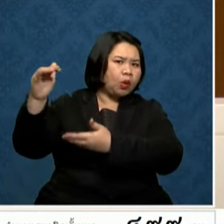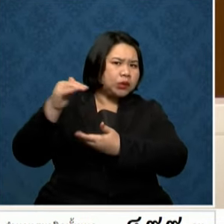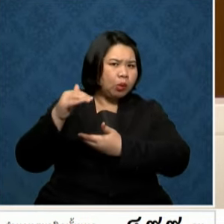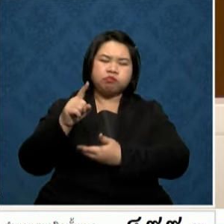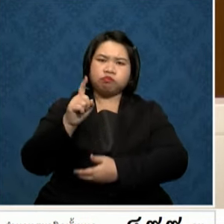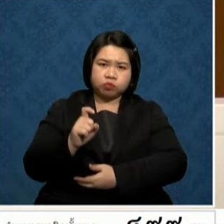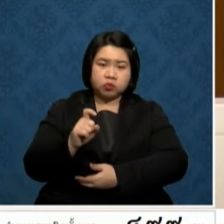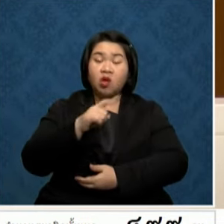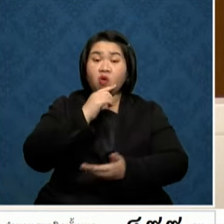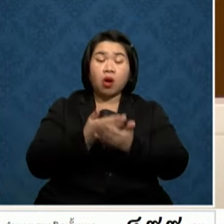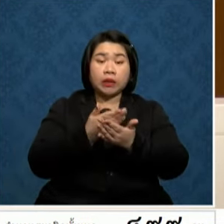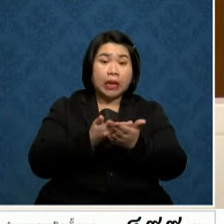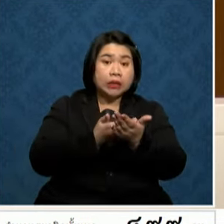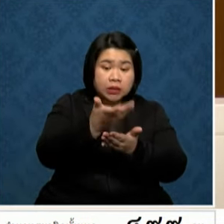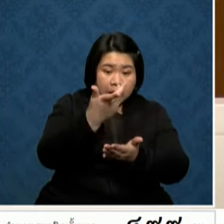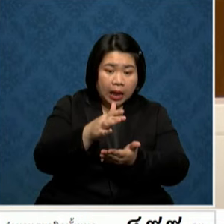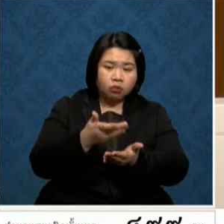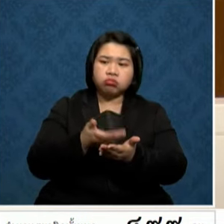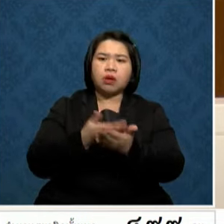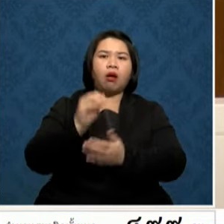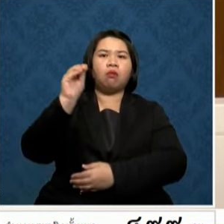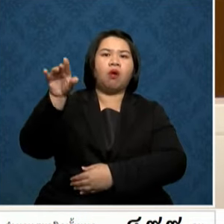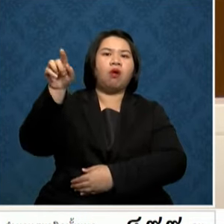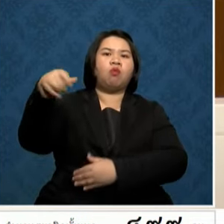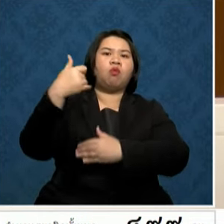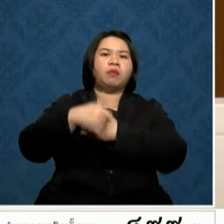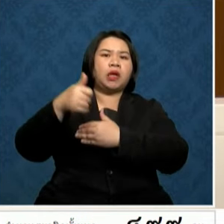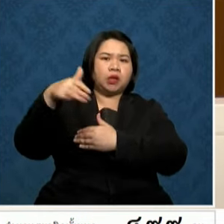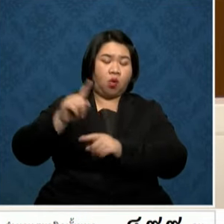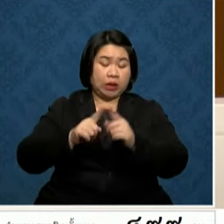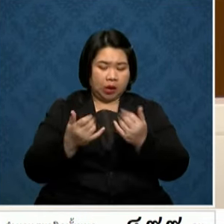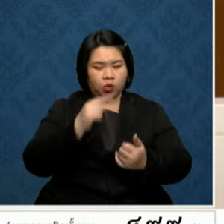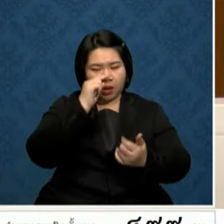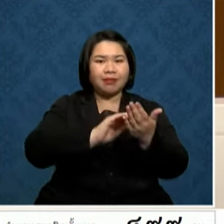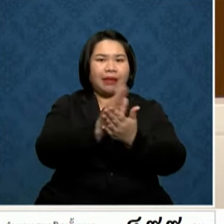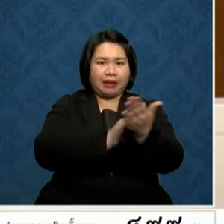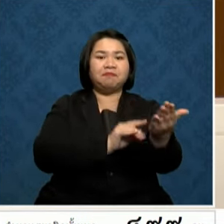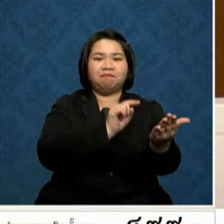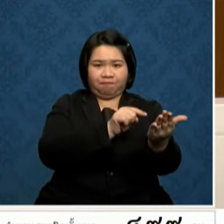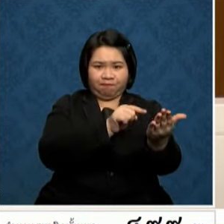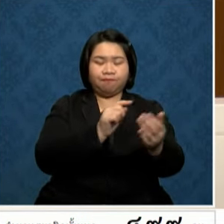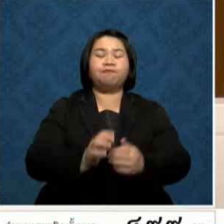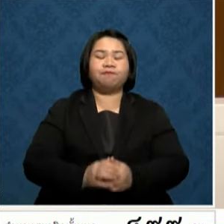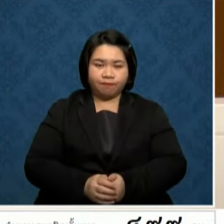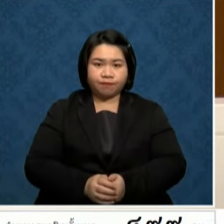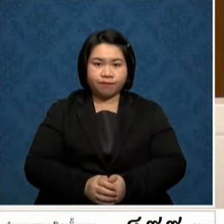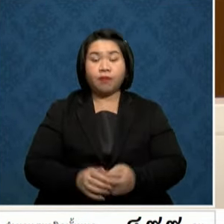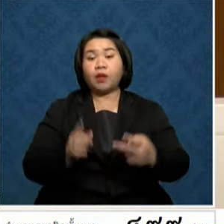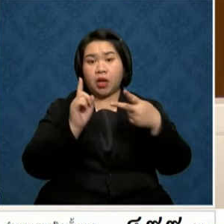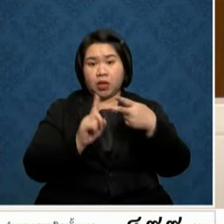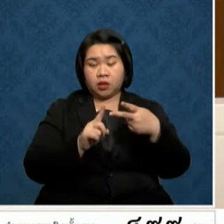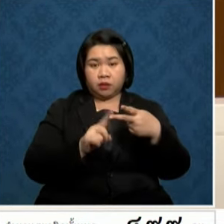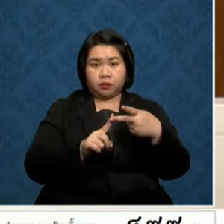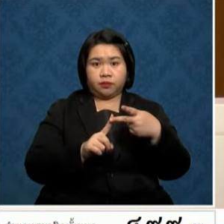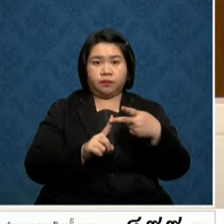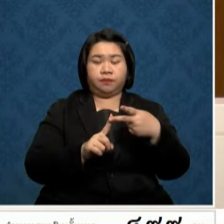ซือป๊บเงินไปตประเทศทัทีเราต้องการให้มีการผลิตการจ้างงานในประเทศเป็หลกสองก็คือในส่วนทย